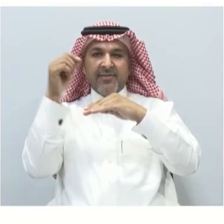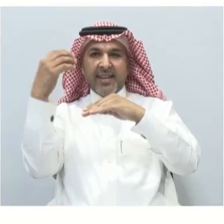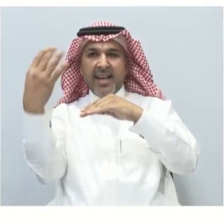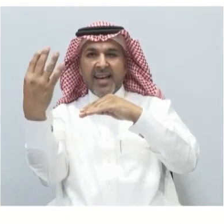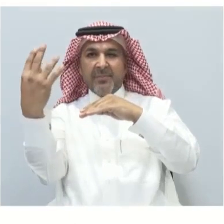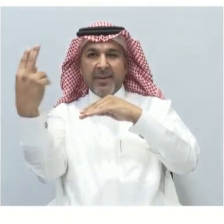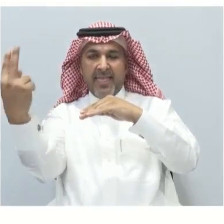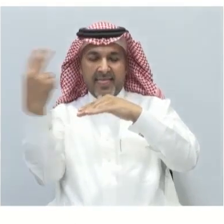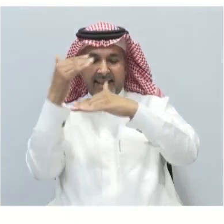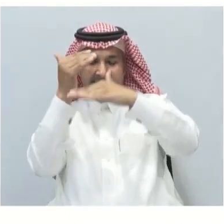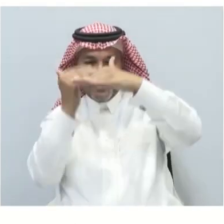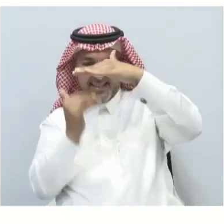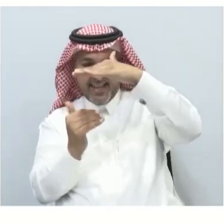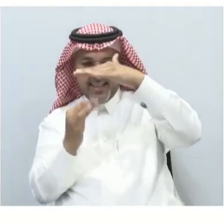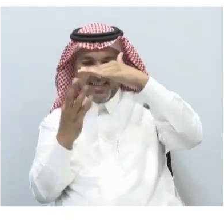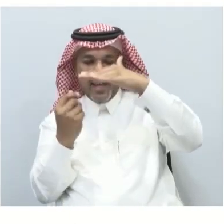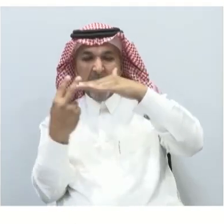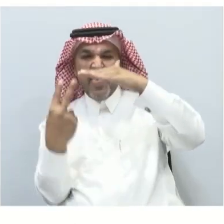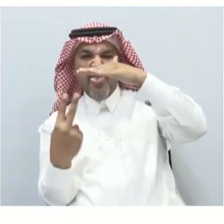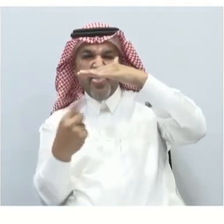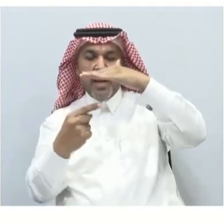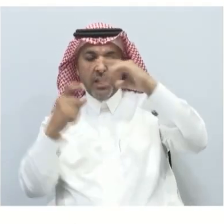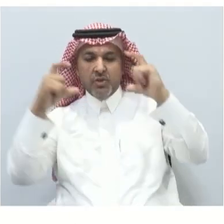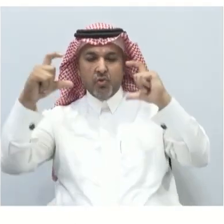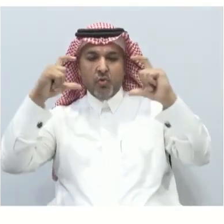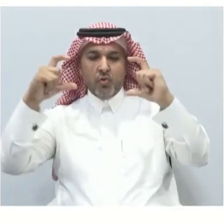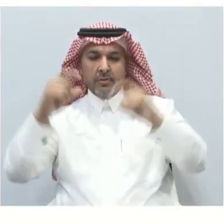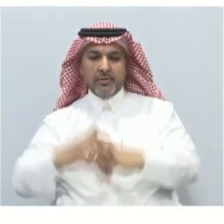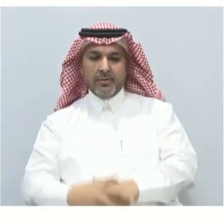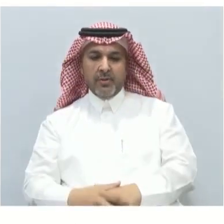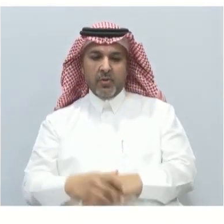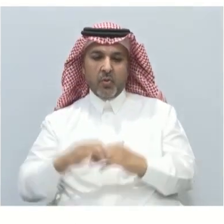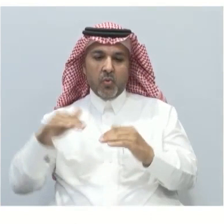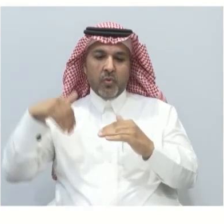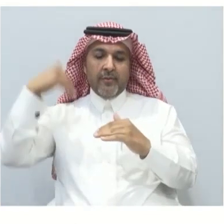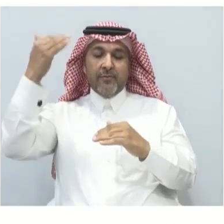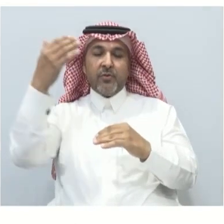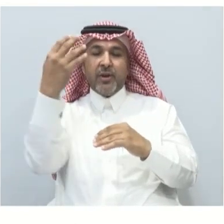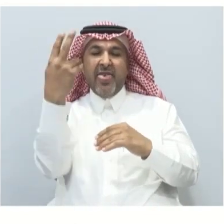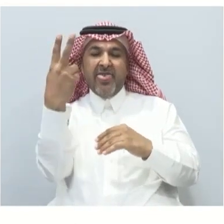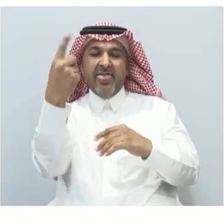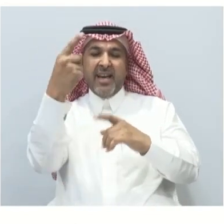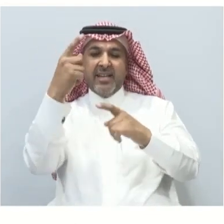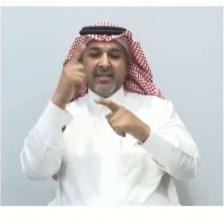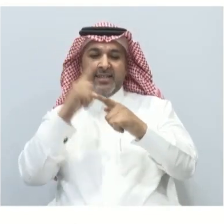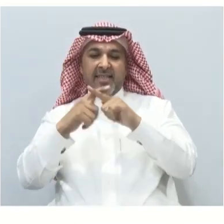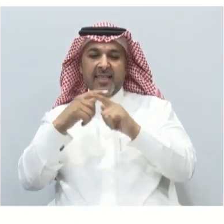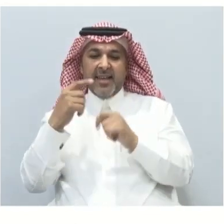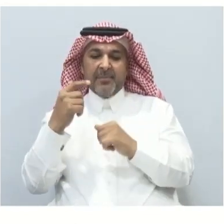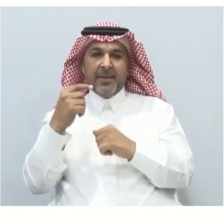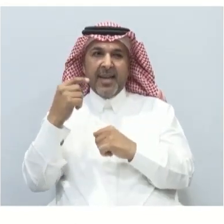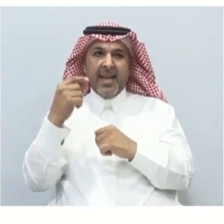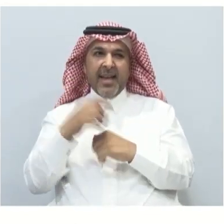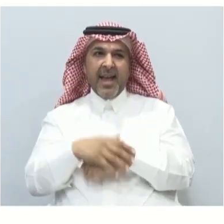0.42 على 12 اطلع بره هنا واقفل القوس وارفع الى اس